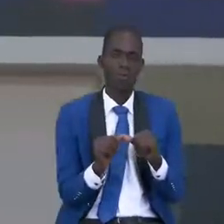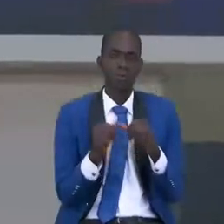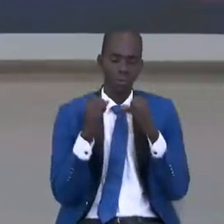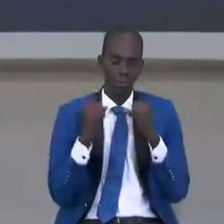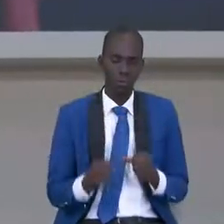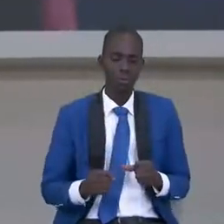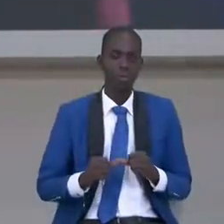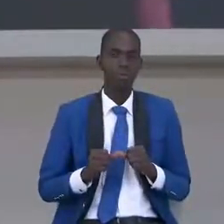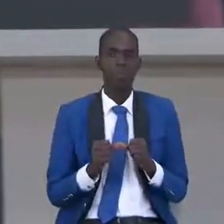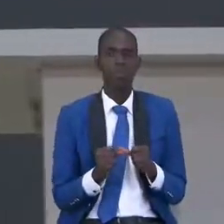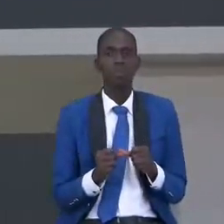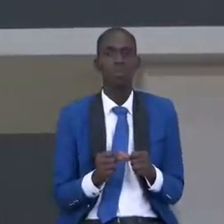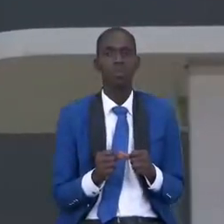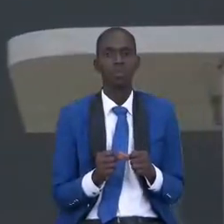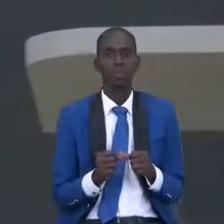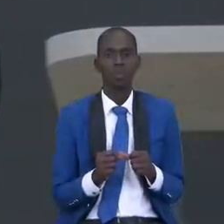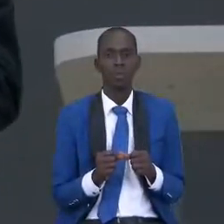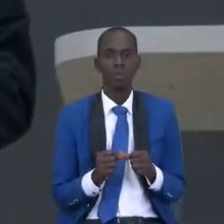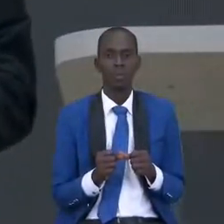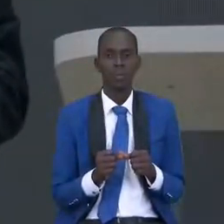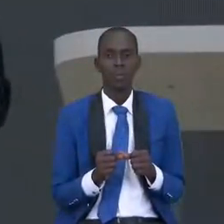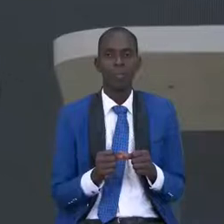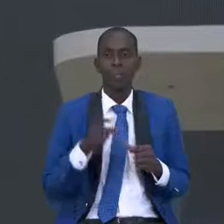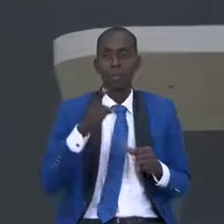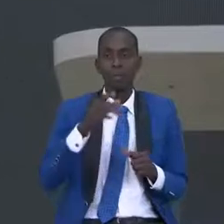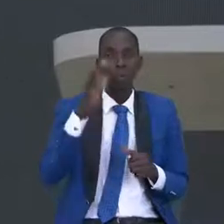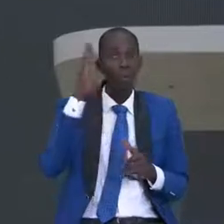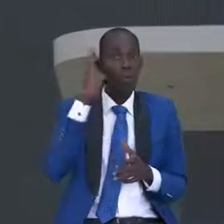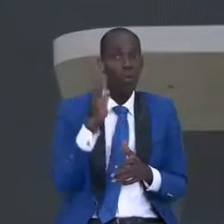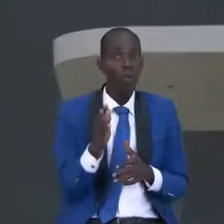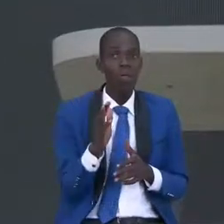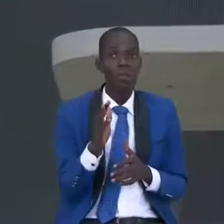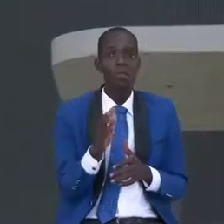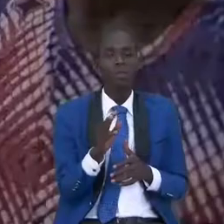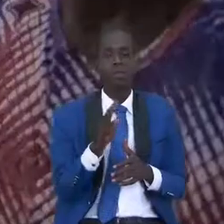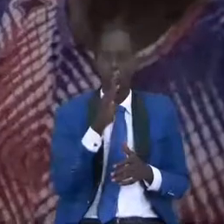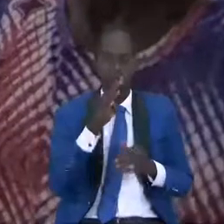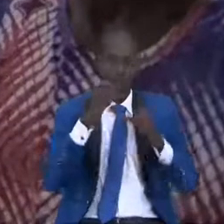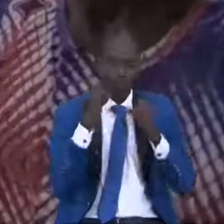fermeté, fermeté, vous serez ferme.